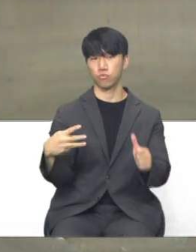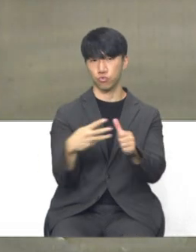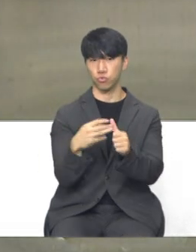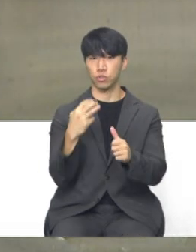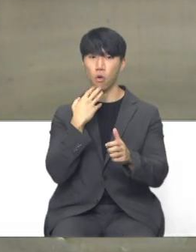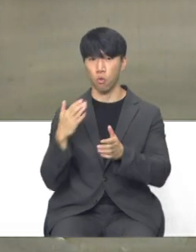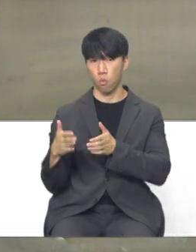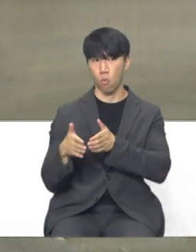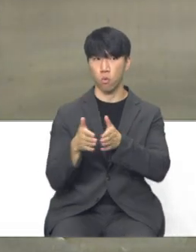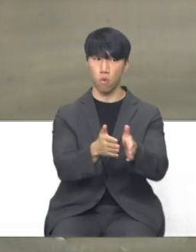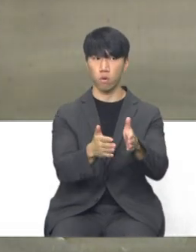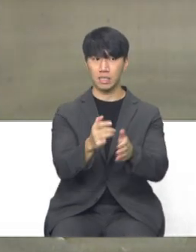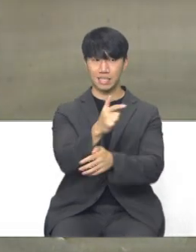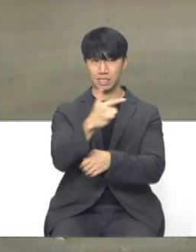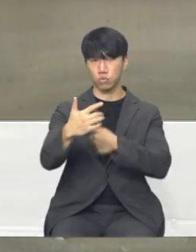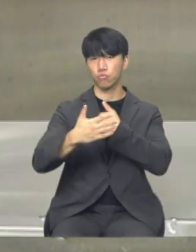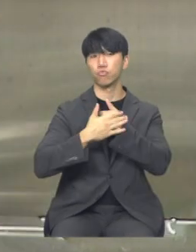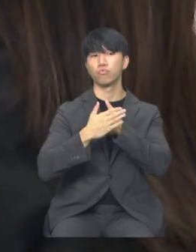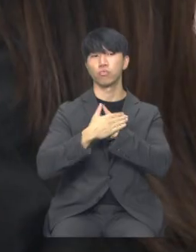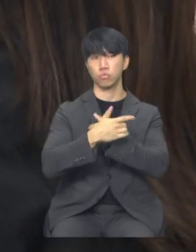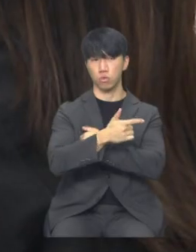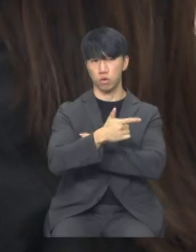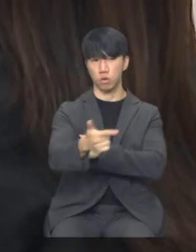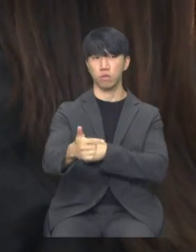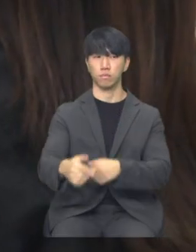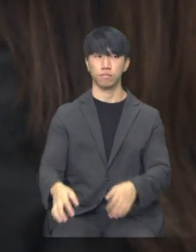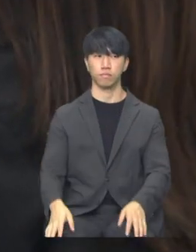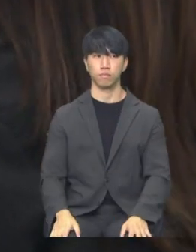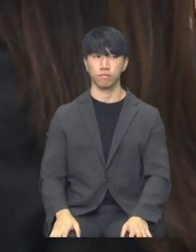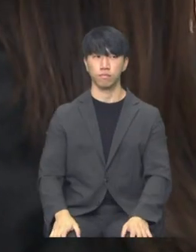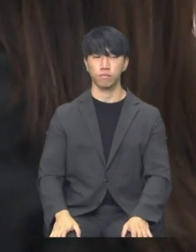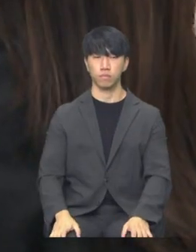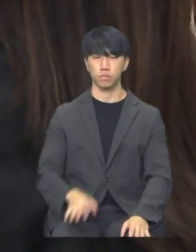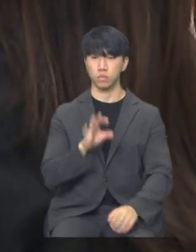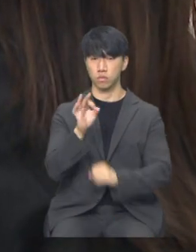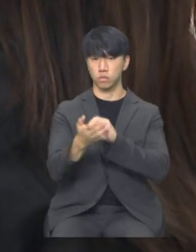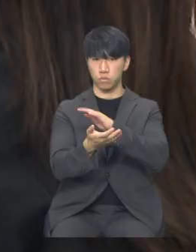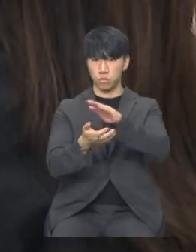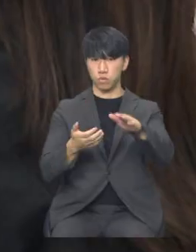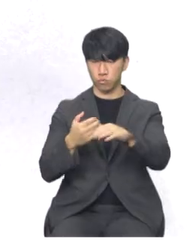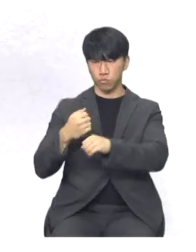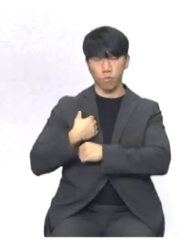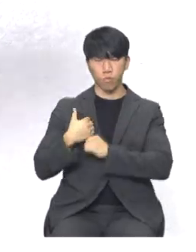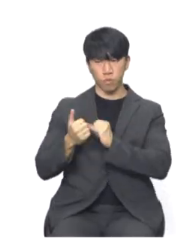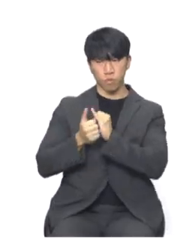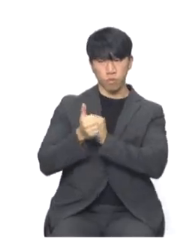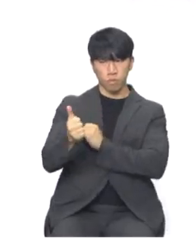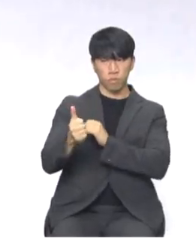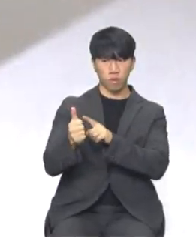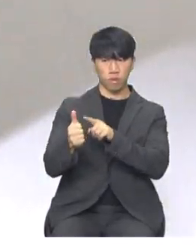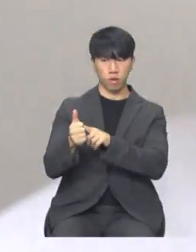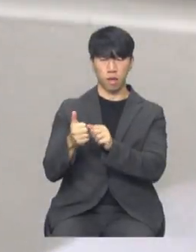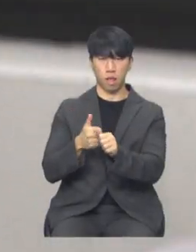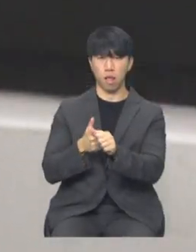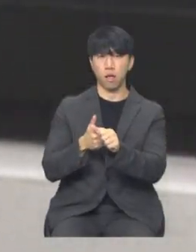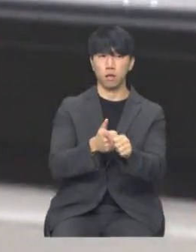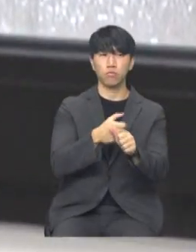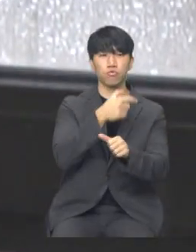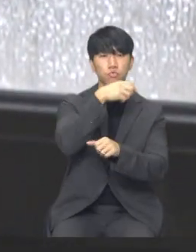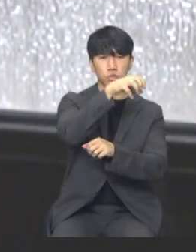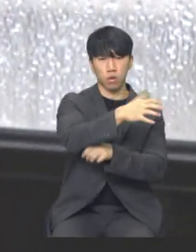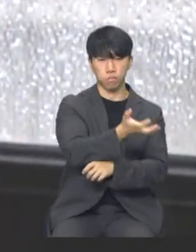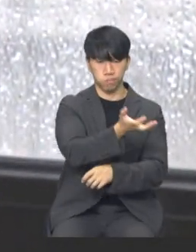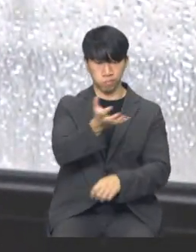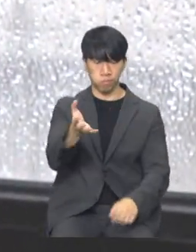경기도에서 큰 자금을 10년 전 군인 배우자를 따라 수원에서 연천으로 오게 된 장수연